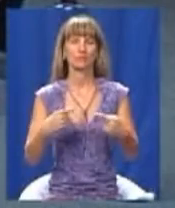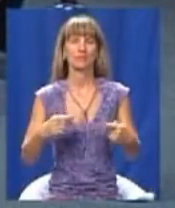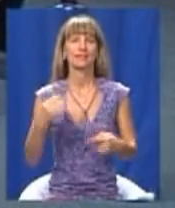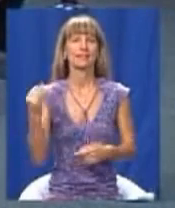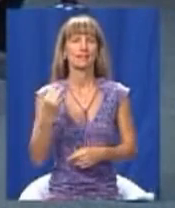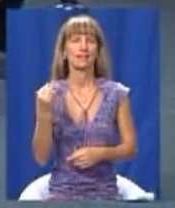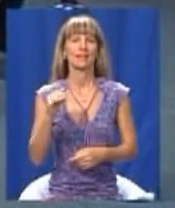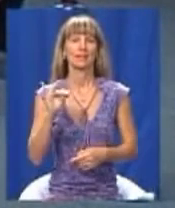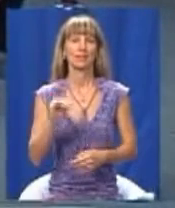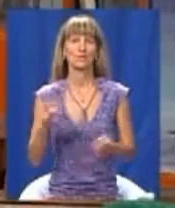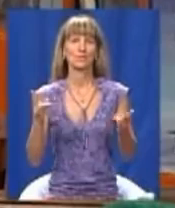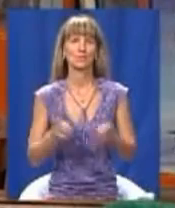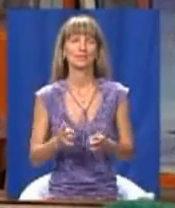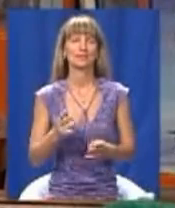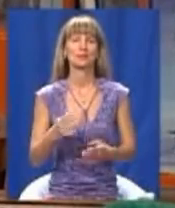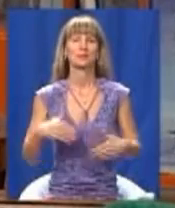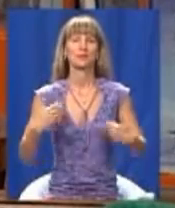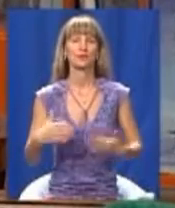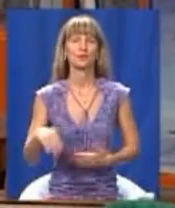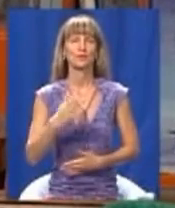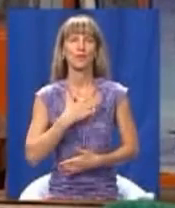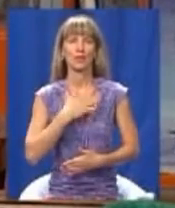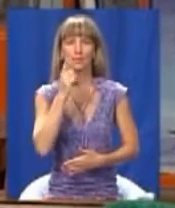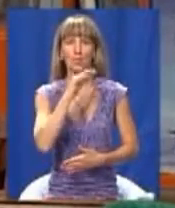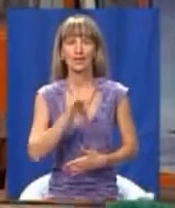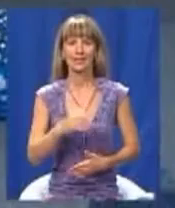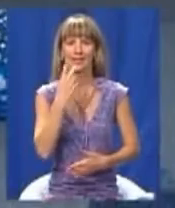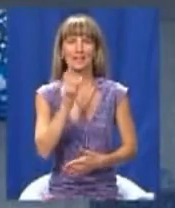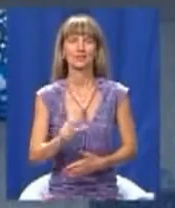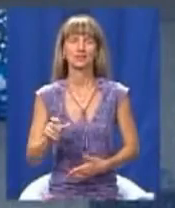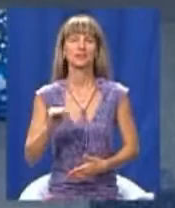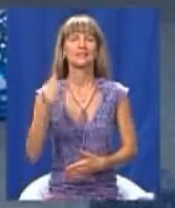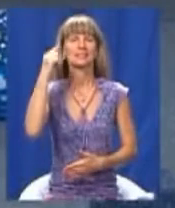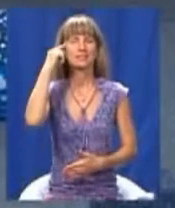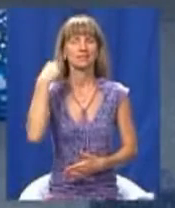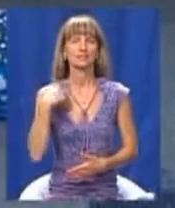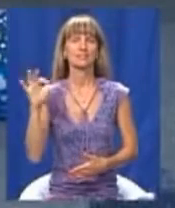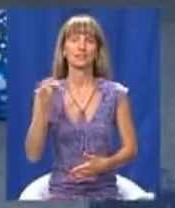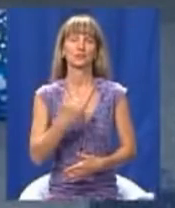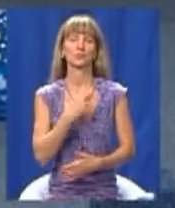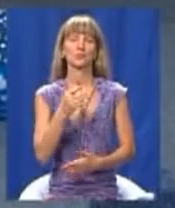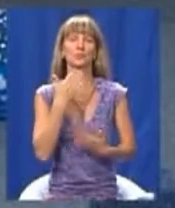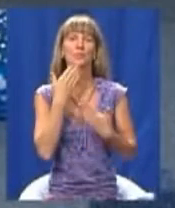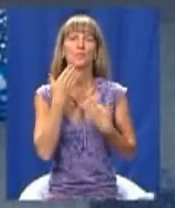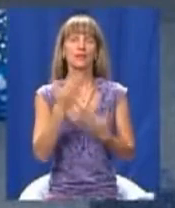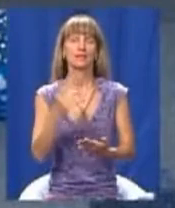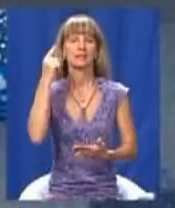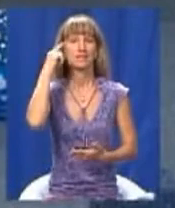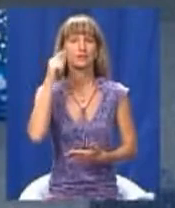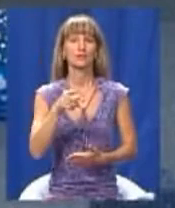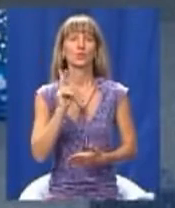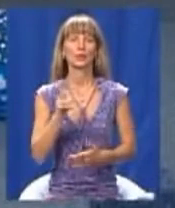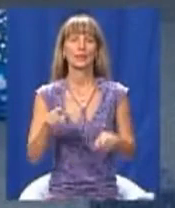та наймужніше. Привіт всім нашим маленьким глядачам. І ти знаєш, я одразу хочу тебе запитати, чи знаєш ти, хто